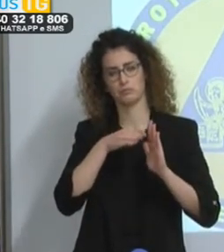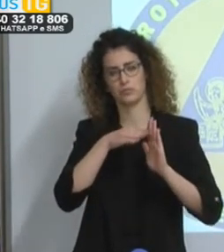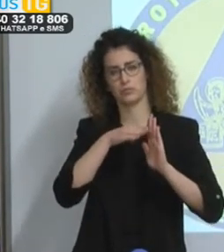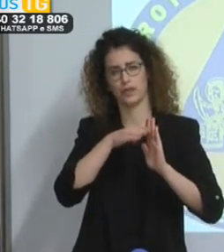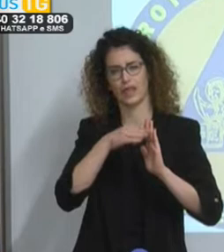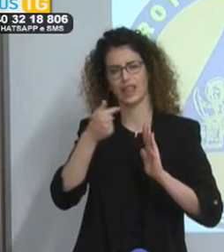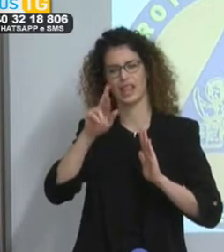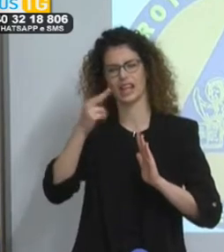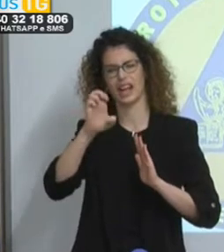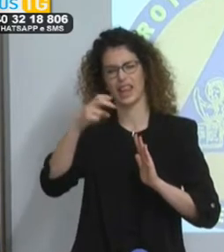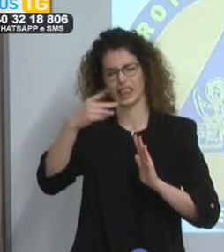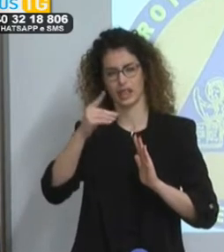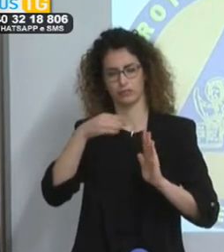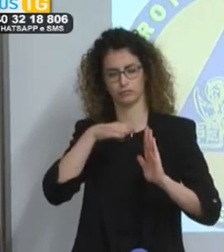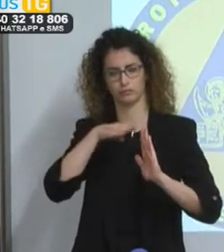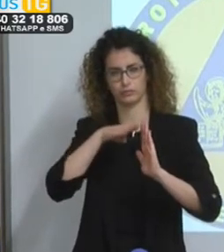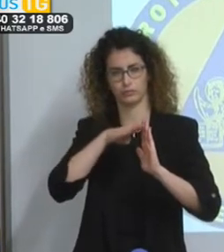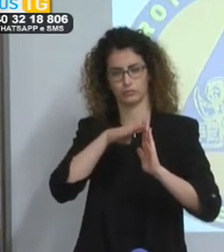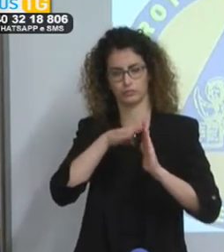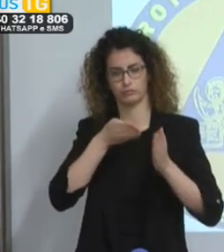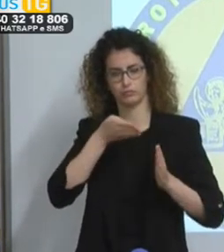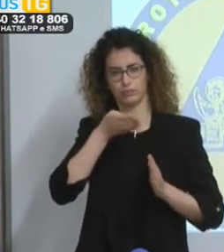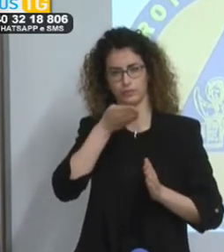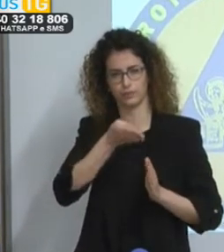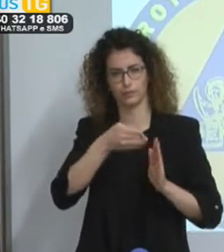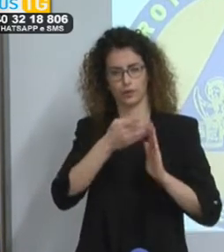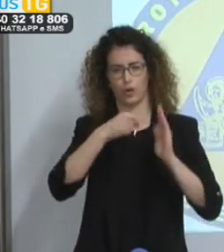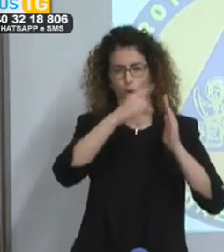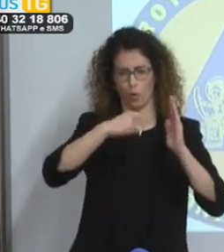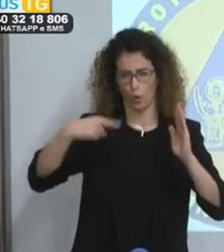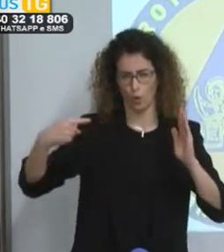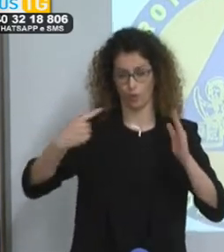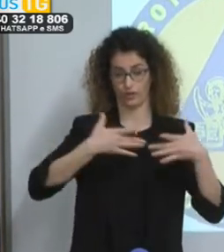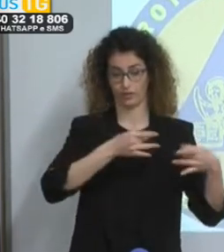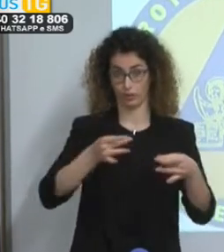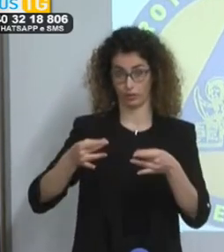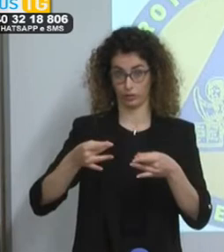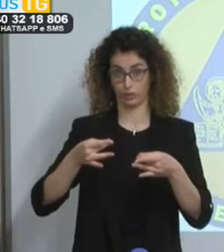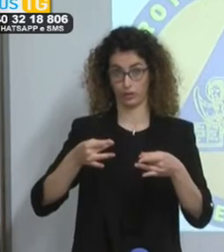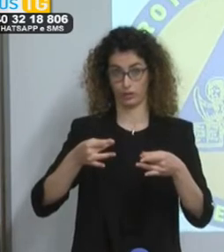trend, la direzione che si è presa con le curve dell'infezione